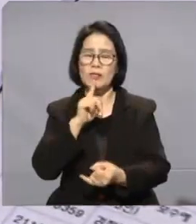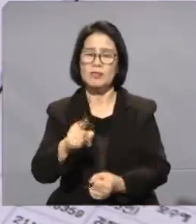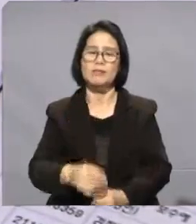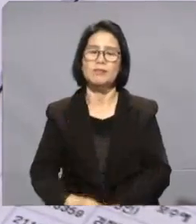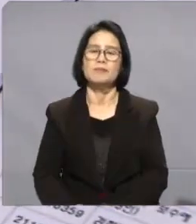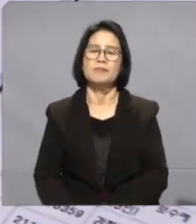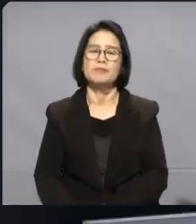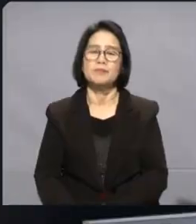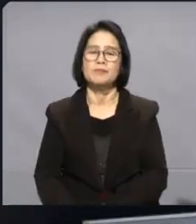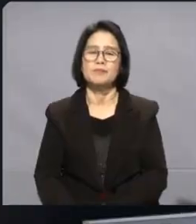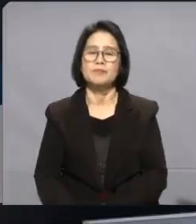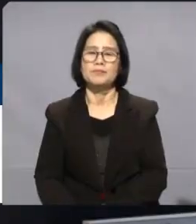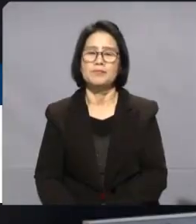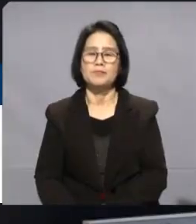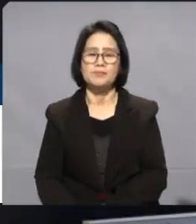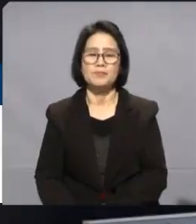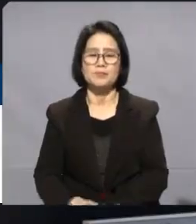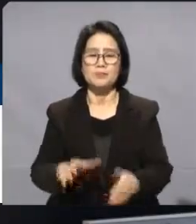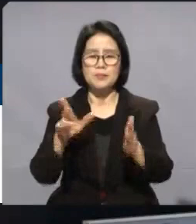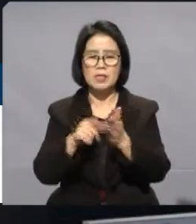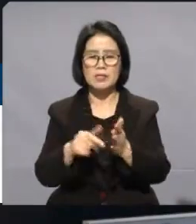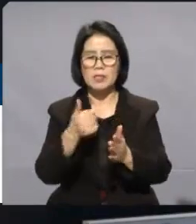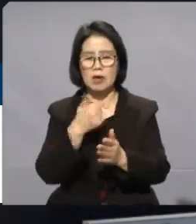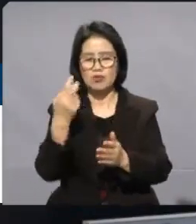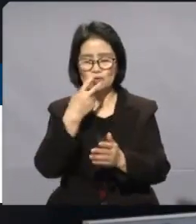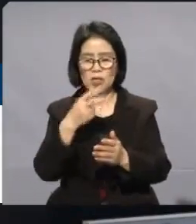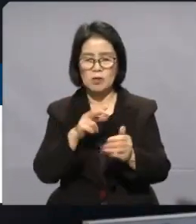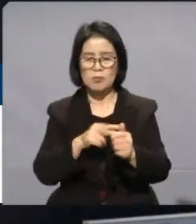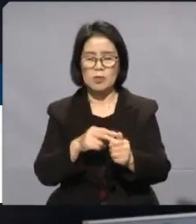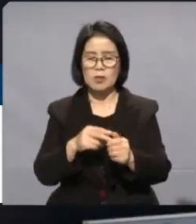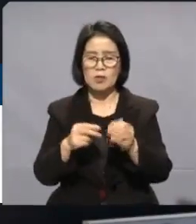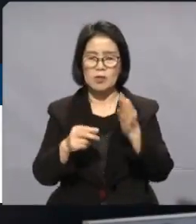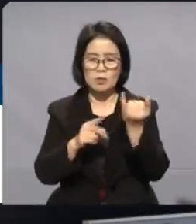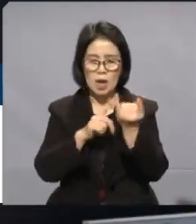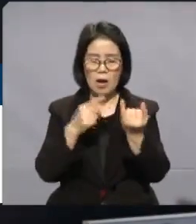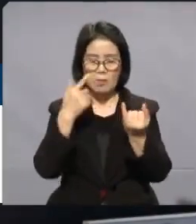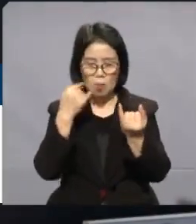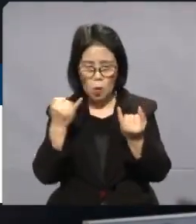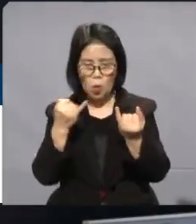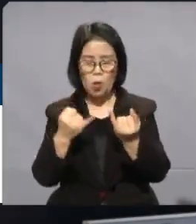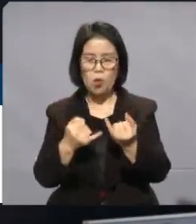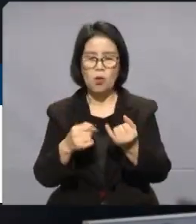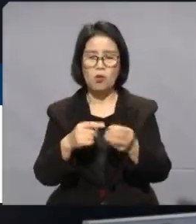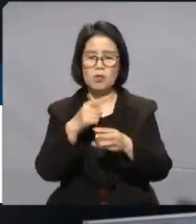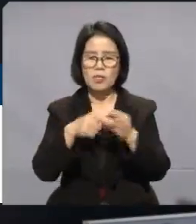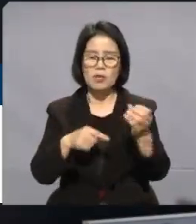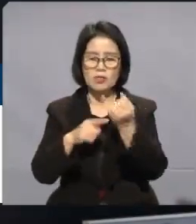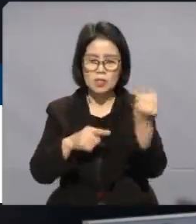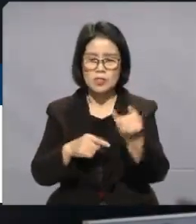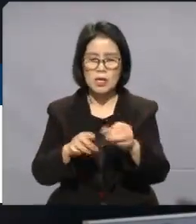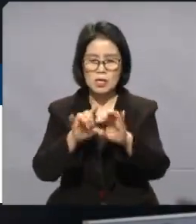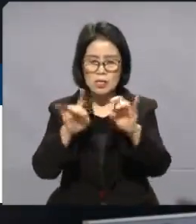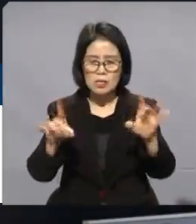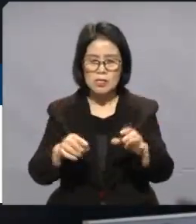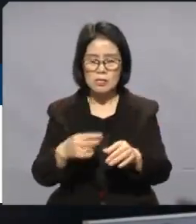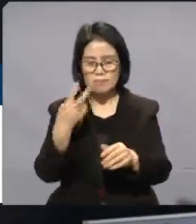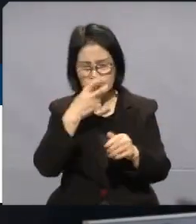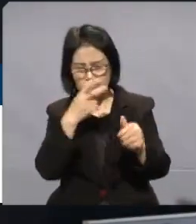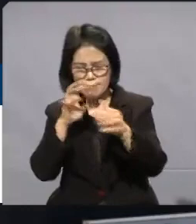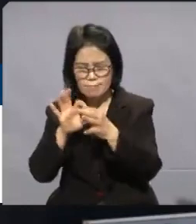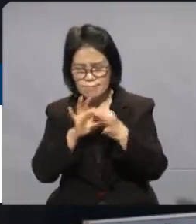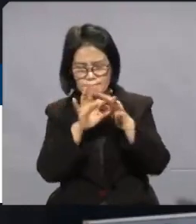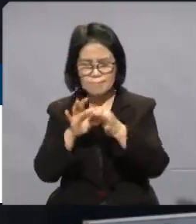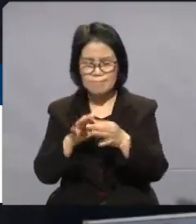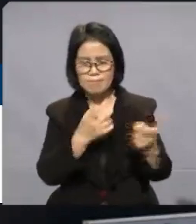맞섰습니다. 그 당시 수정관실에서 장모 김건희 여사 다 일일이 저 모니터링하면서